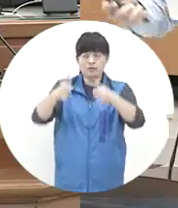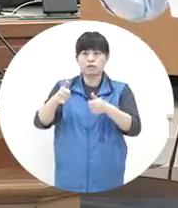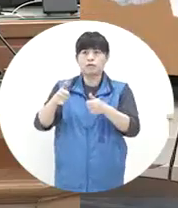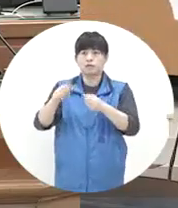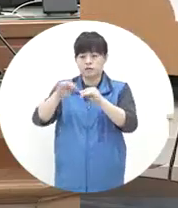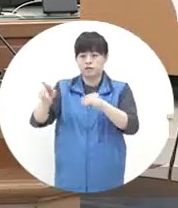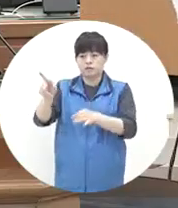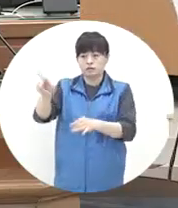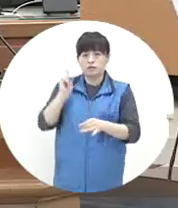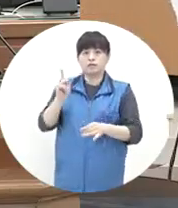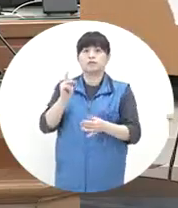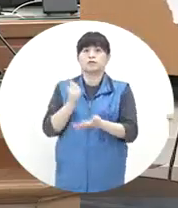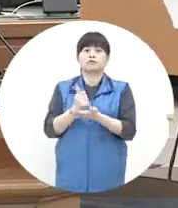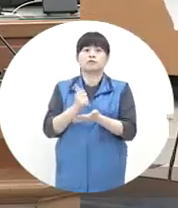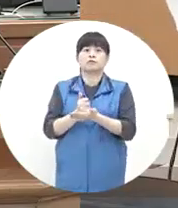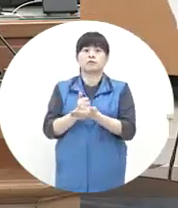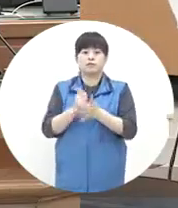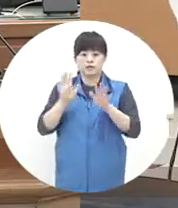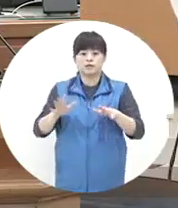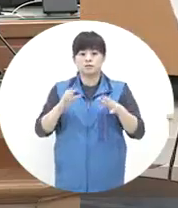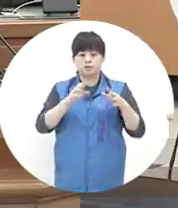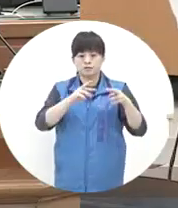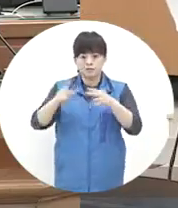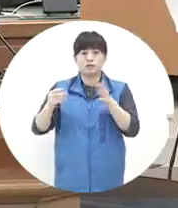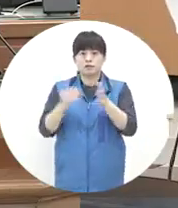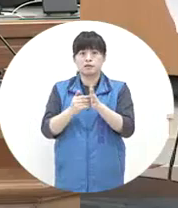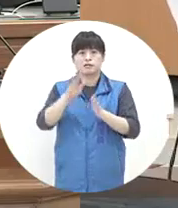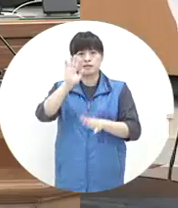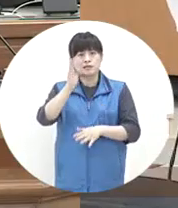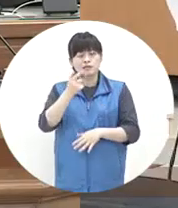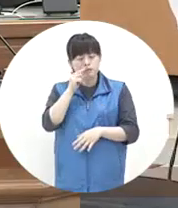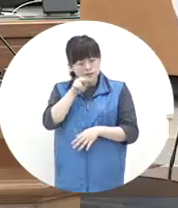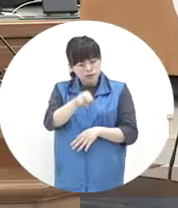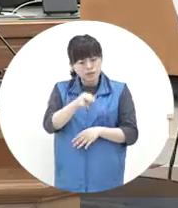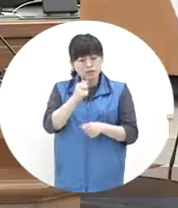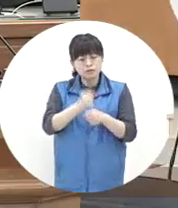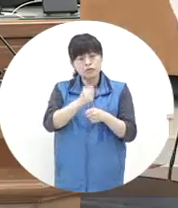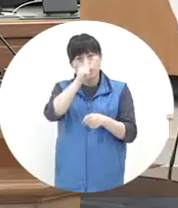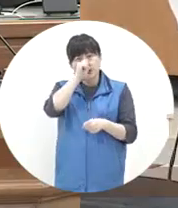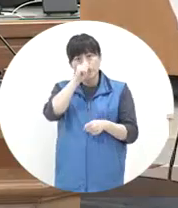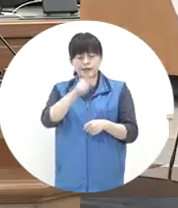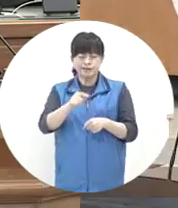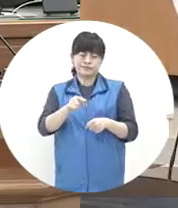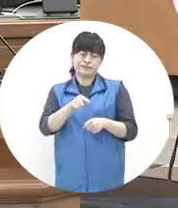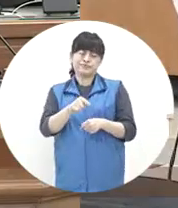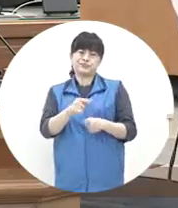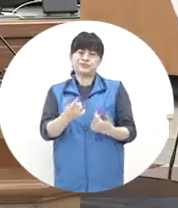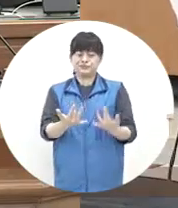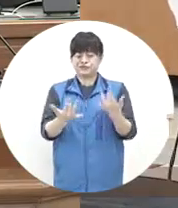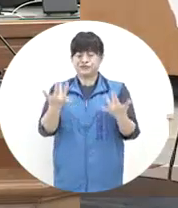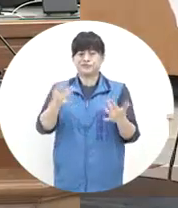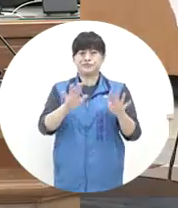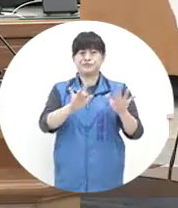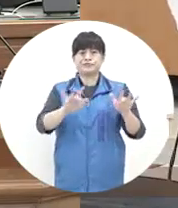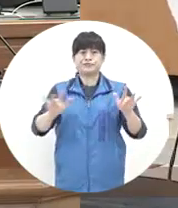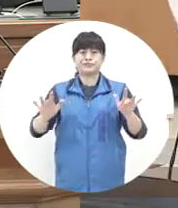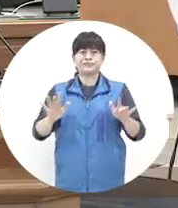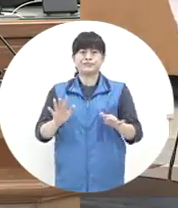齁，现在已经做好了啦齁，可是做好了这个公园啦、啊、这个长这个样子啦、啊、齁，这